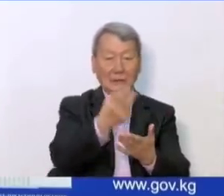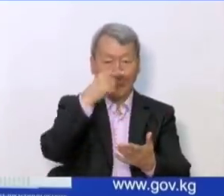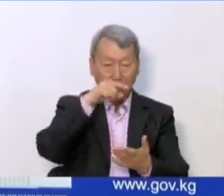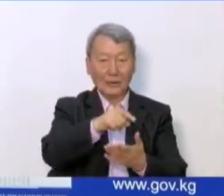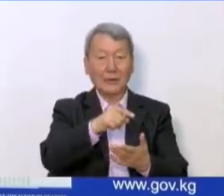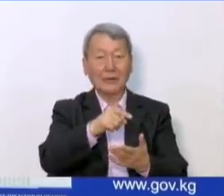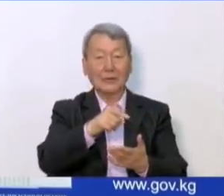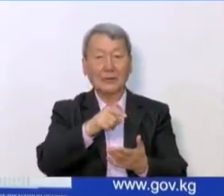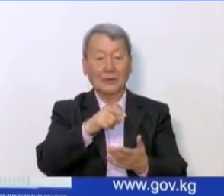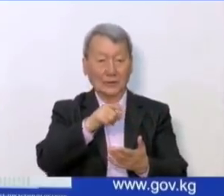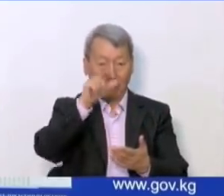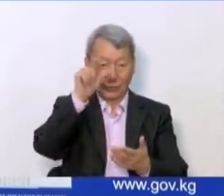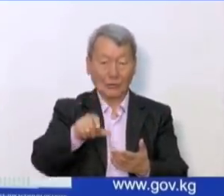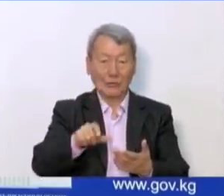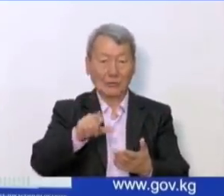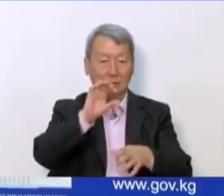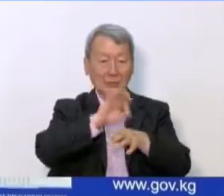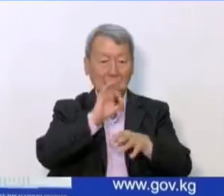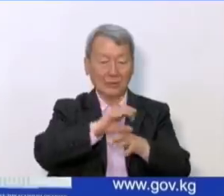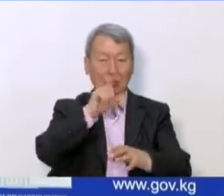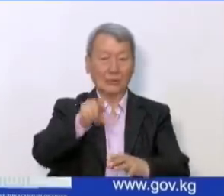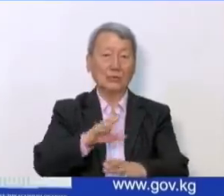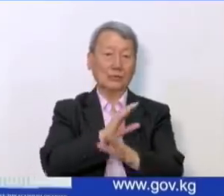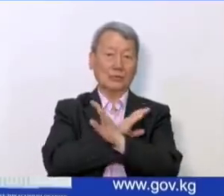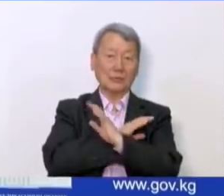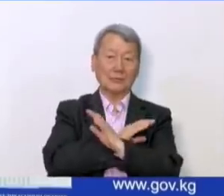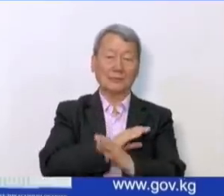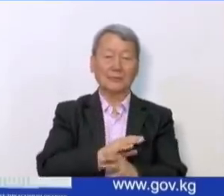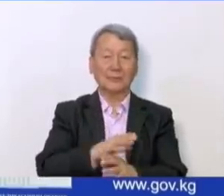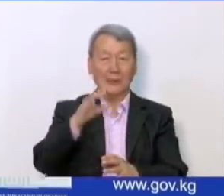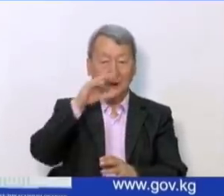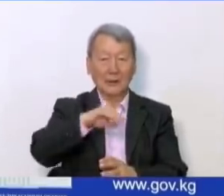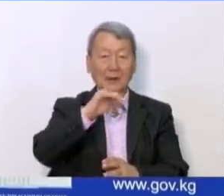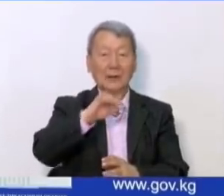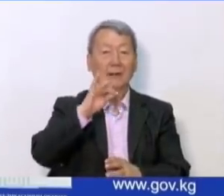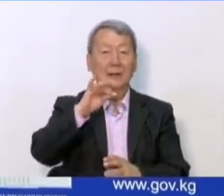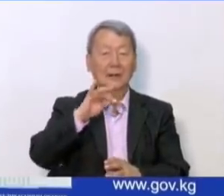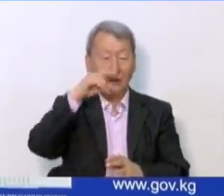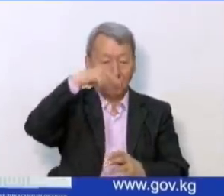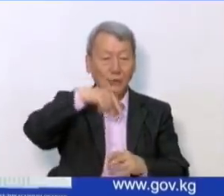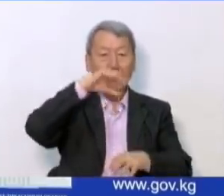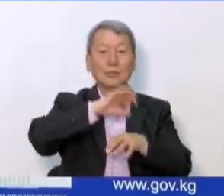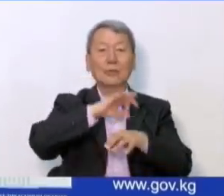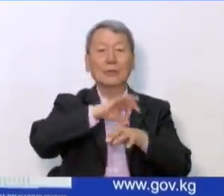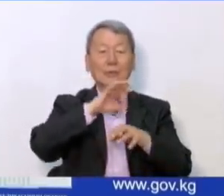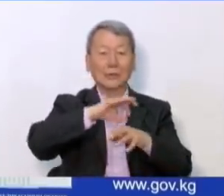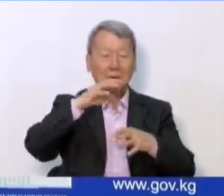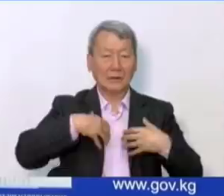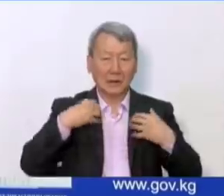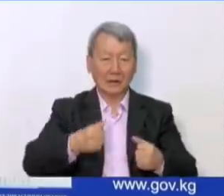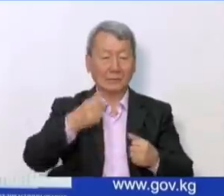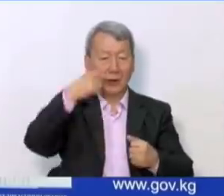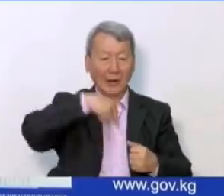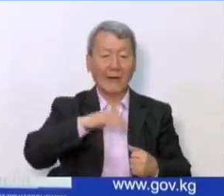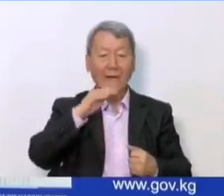карабастан бул оорулуу каза болуп калып атат. Ошол эле учурда жана курч мүнөздөгү дем алуу